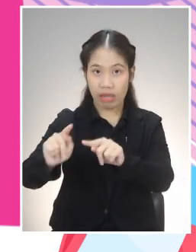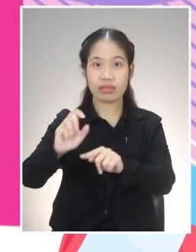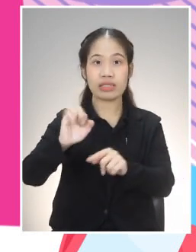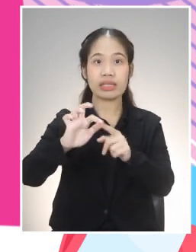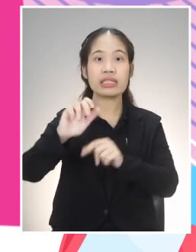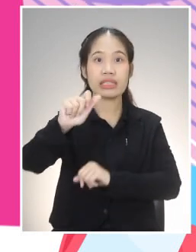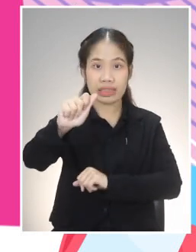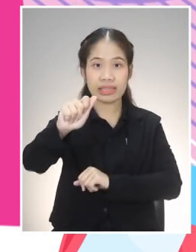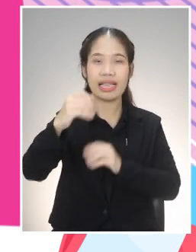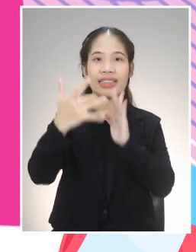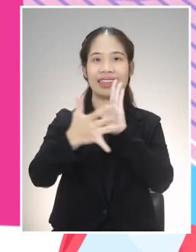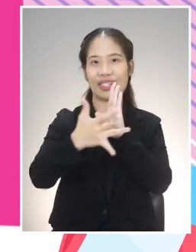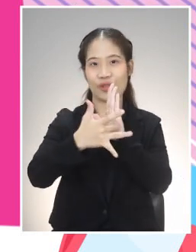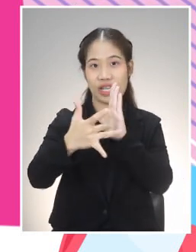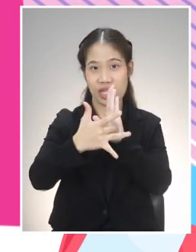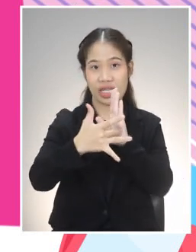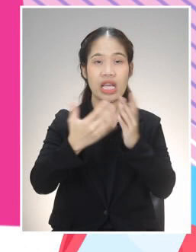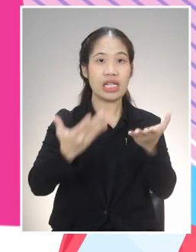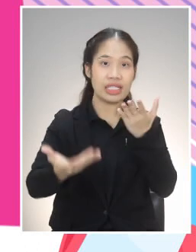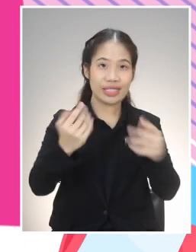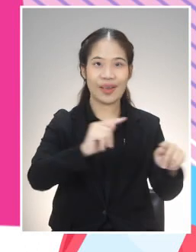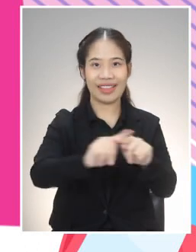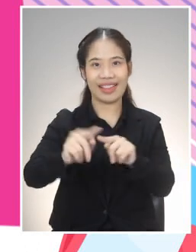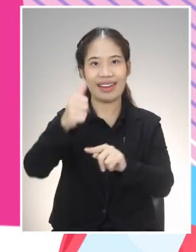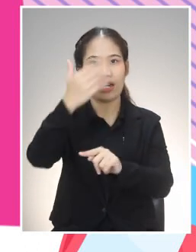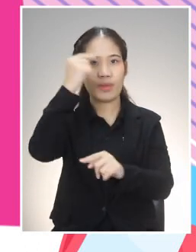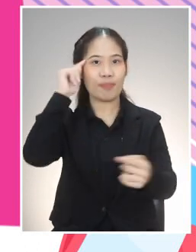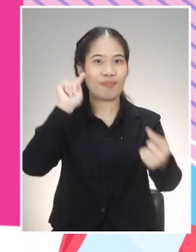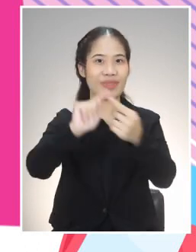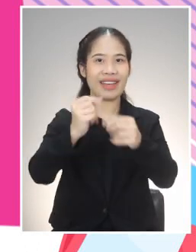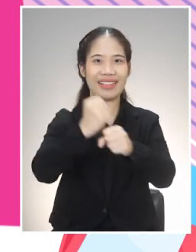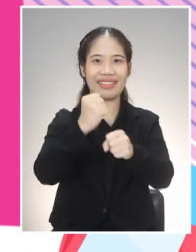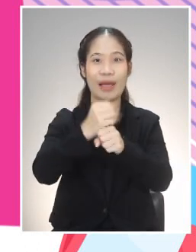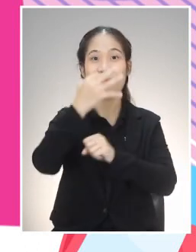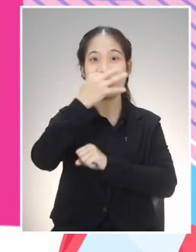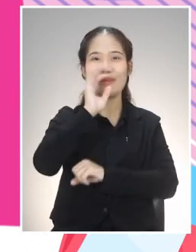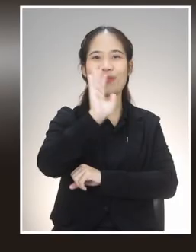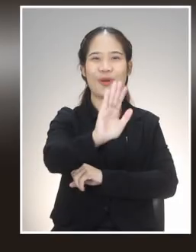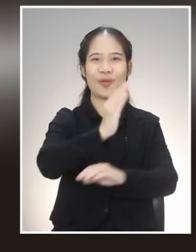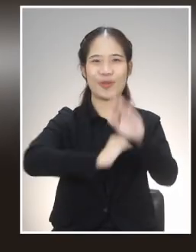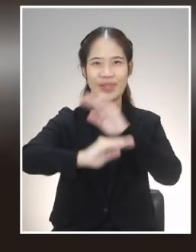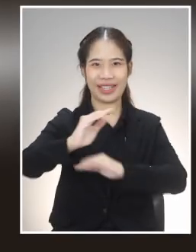สะดวกเทคโนโลยีหรือความช่วยเหลืออื่นใดเพื่อการทำงานประกอบอาชีพของคนพิการ